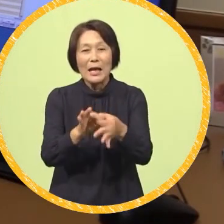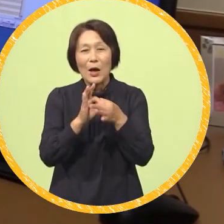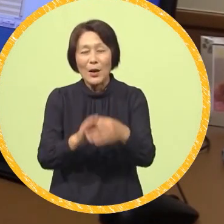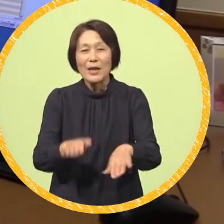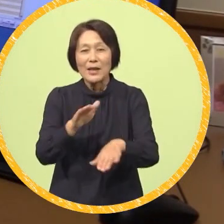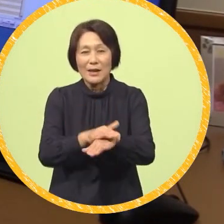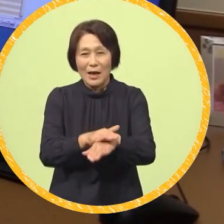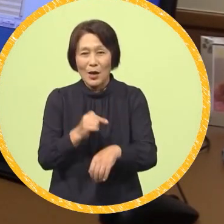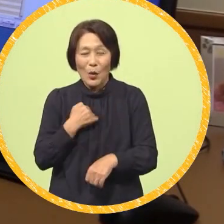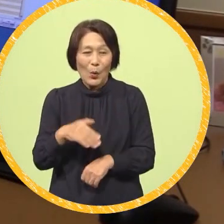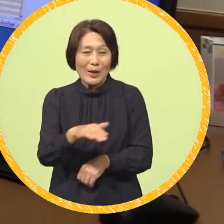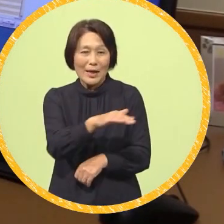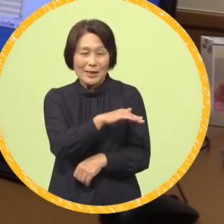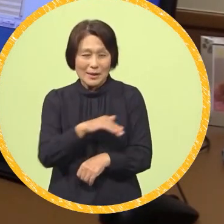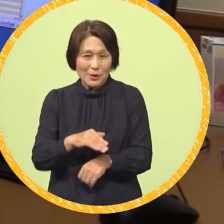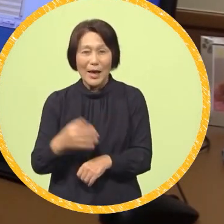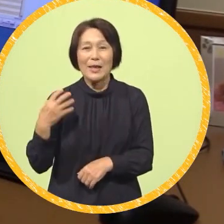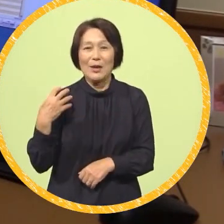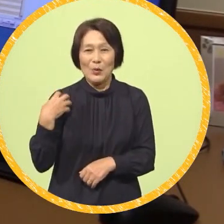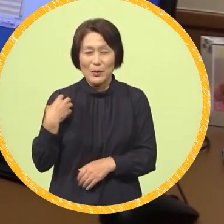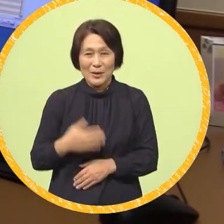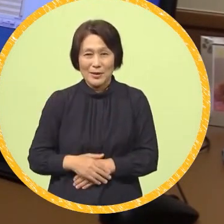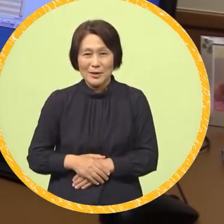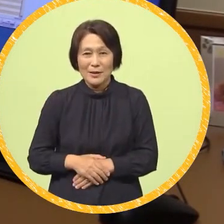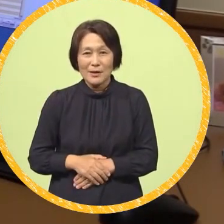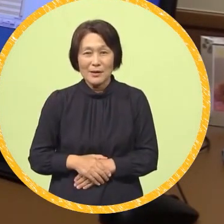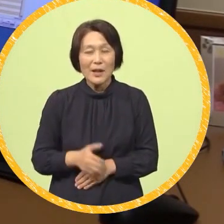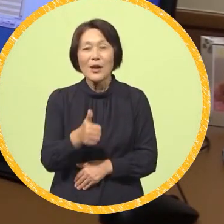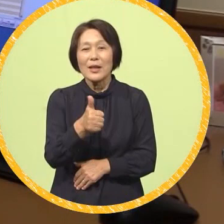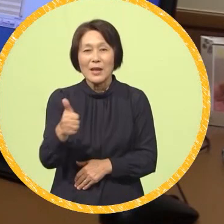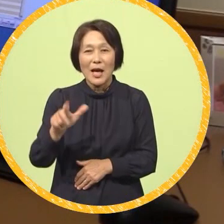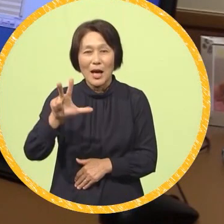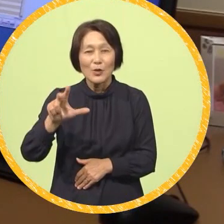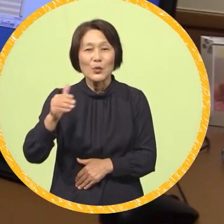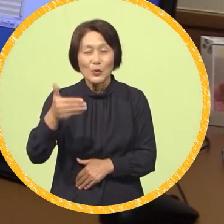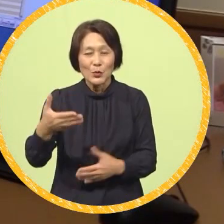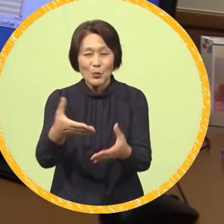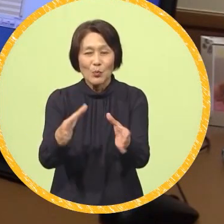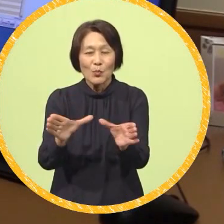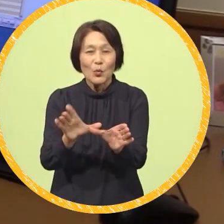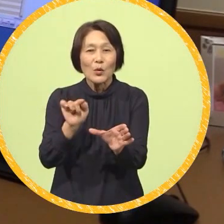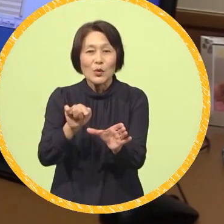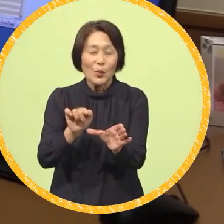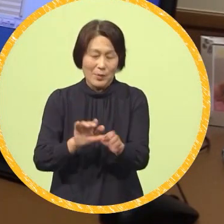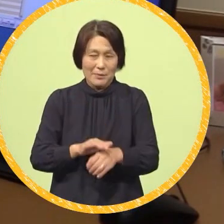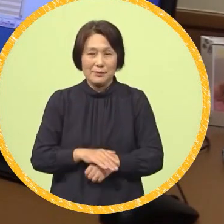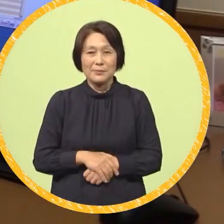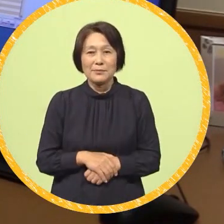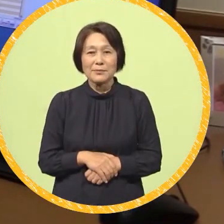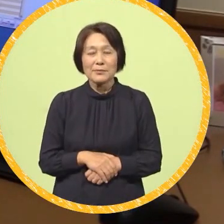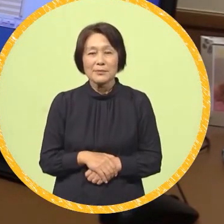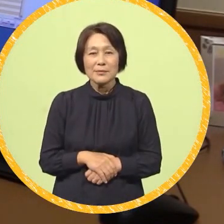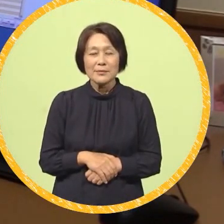私たちが努めていかなければいけないんですね。その一つがまさにダルクとか NA といった自助グループなんだろうと思います